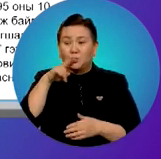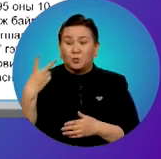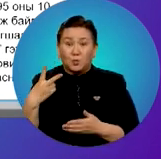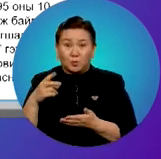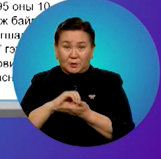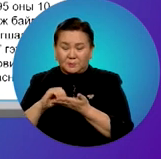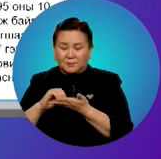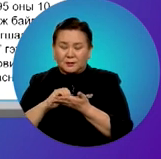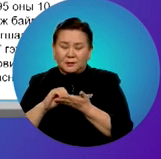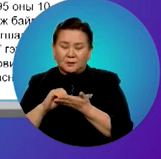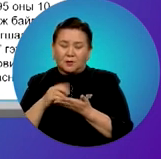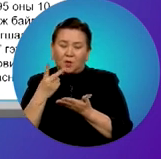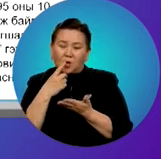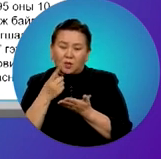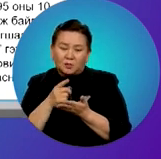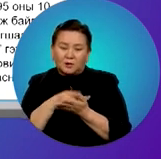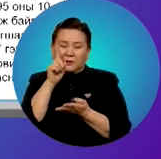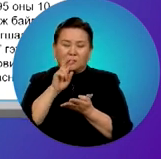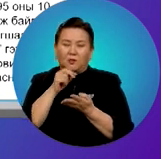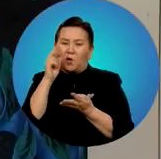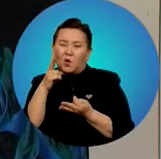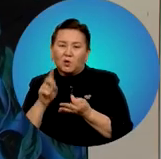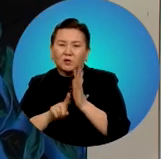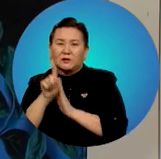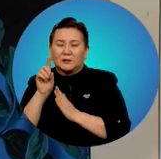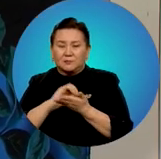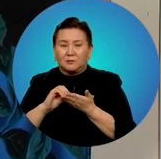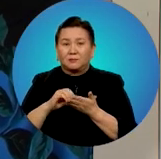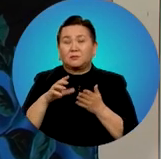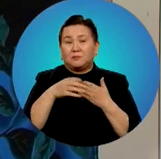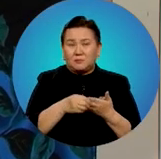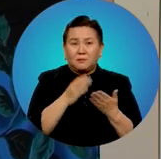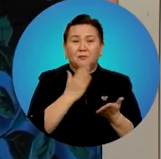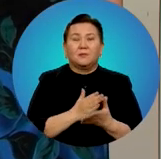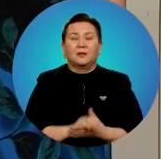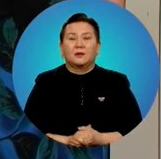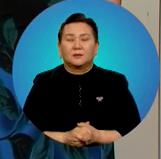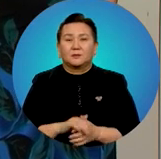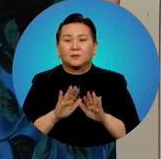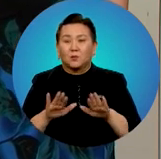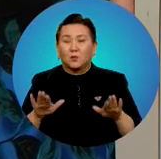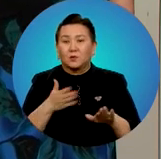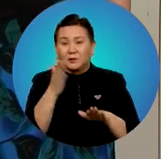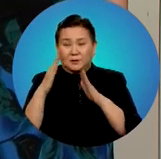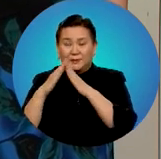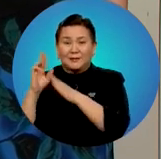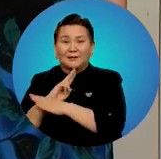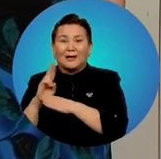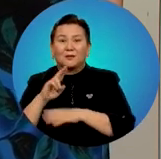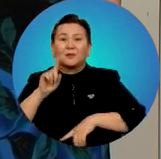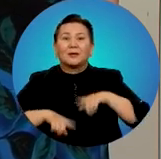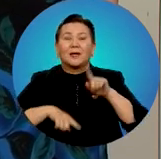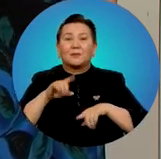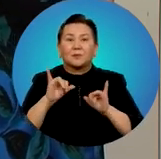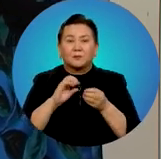захидалтаа шууд 2-р хуудаснаас эхэл гэж зөвлөсөн байдаг гэсэн ийм баримтуудыг өгчээ. За хүүхдүүдэд та нар гэрийн даалгавраа хэрхэн яаж